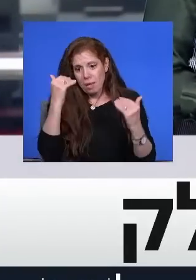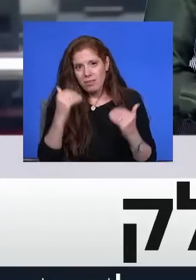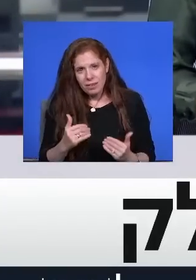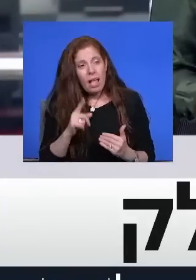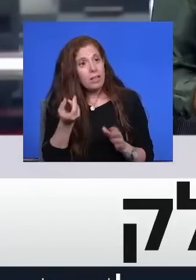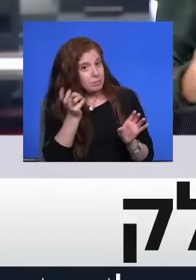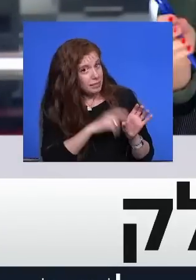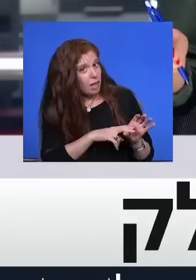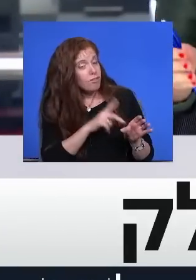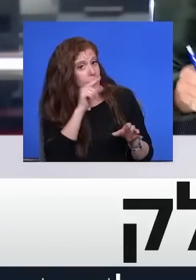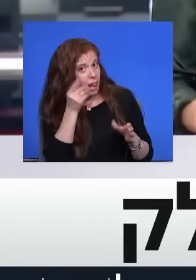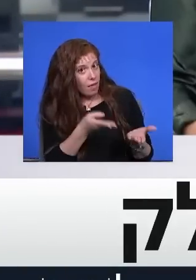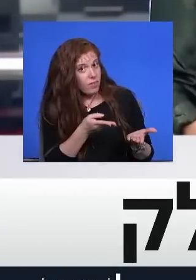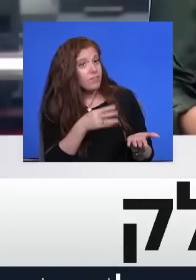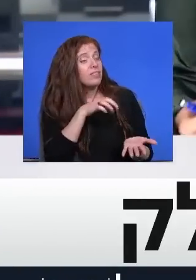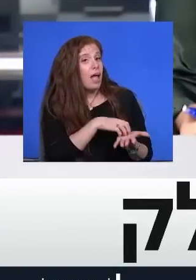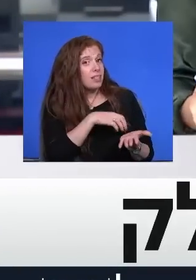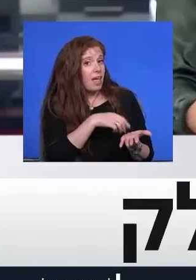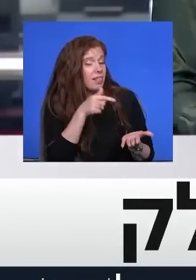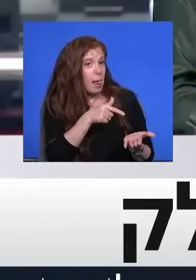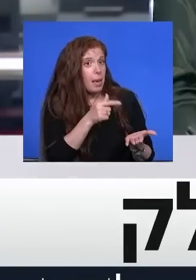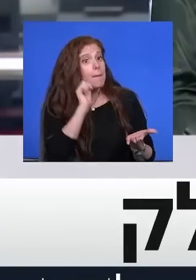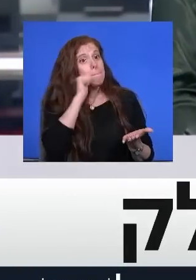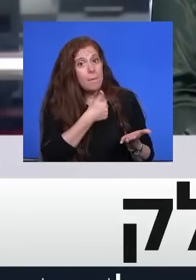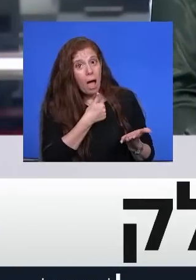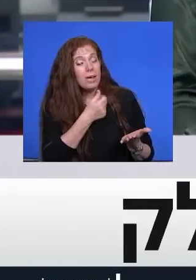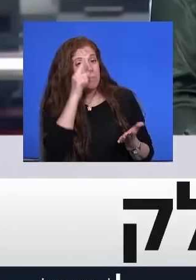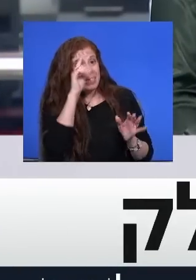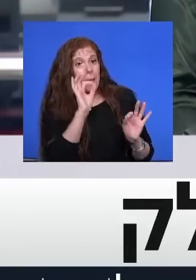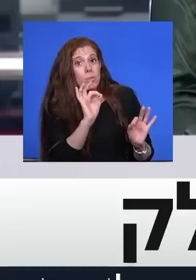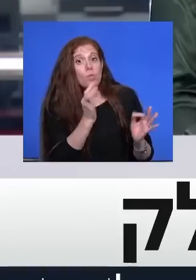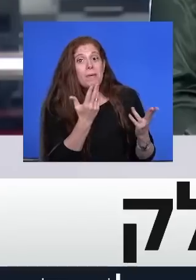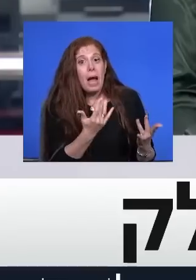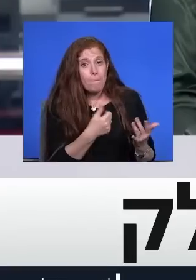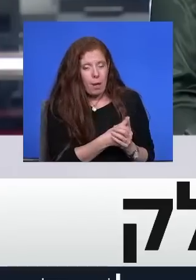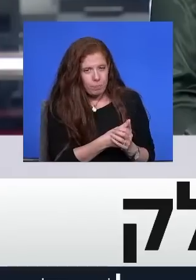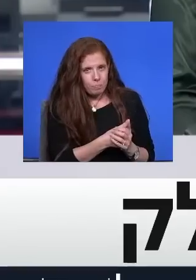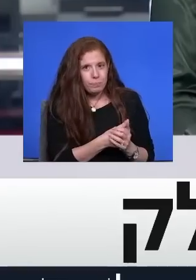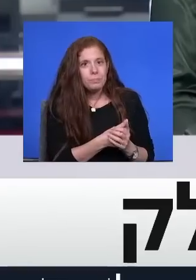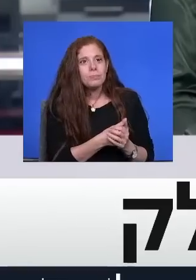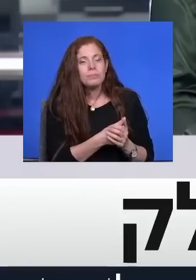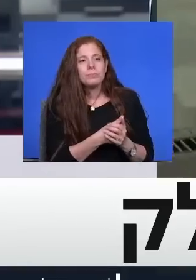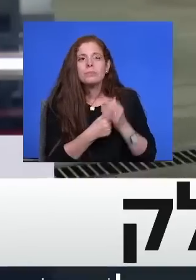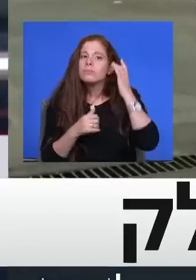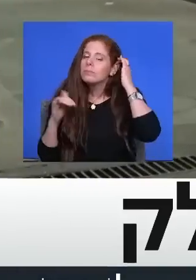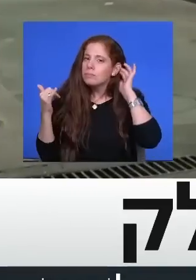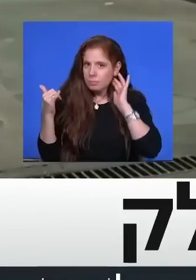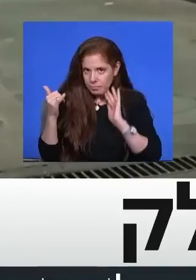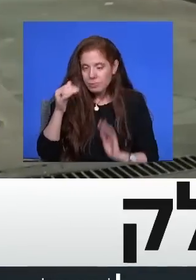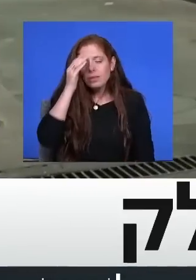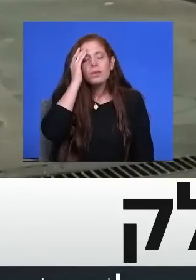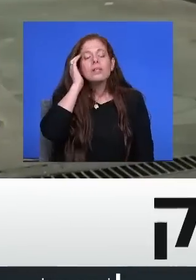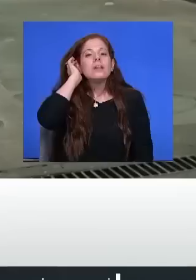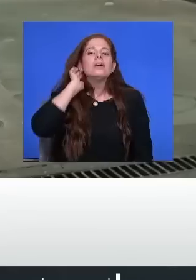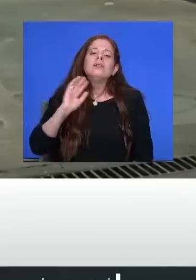אלינו מתל אביב, תחנת דלק שם, ומחר גם נדע בדיוק בכמה. כן, נכון, מיכל.